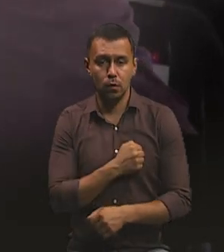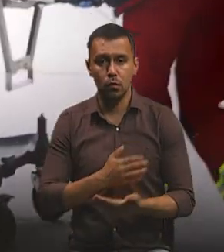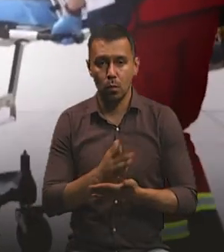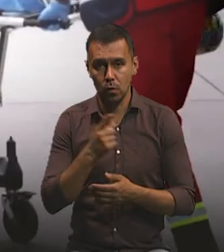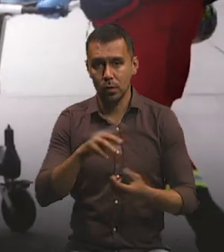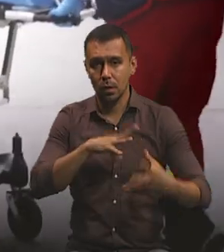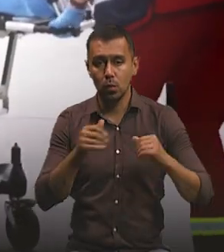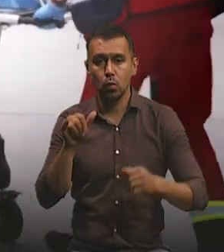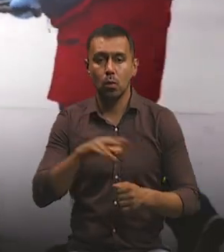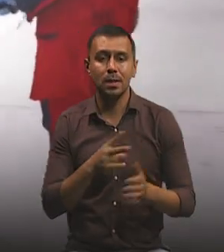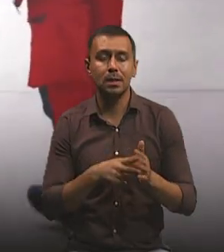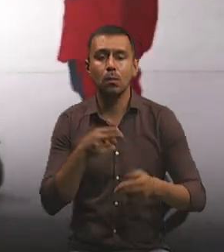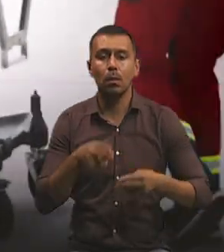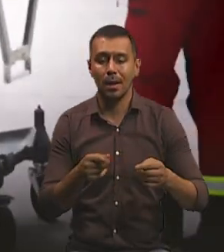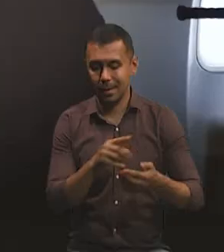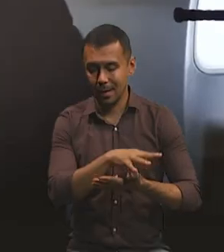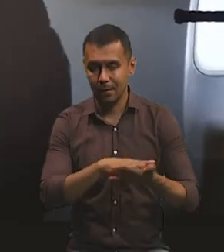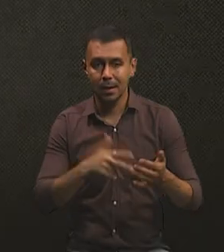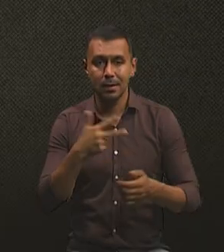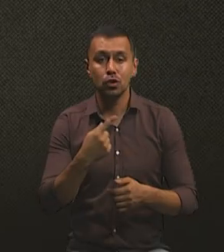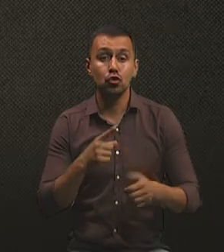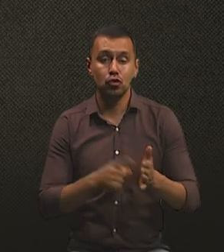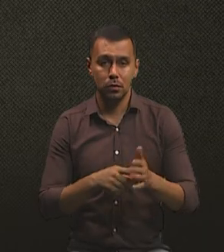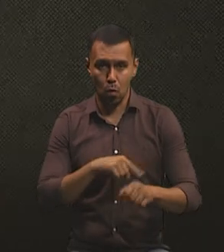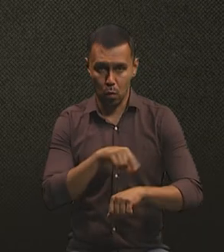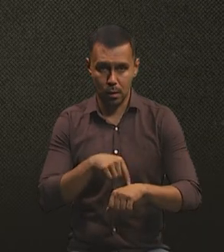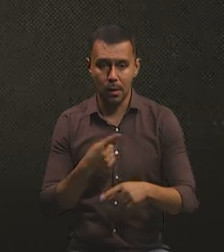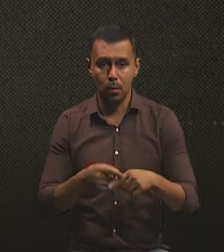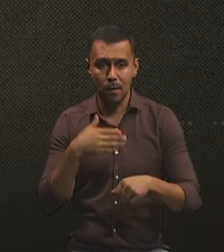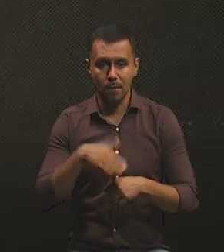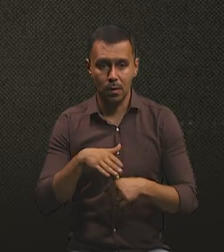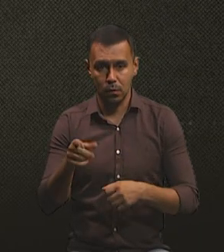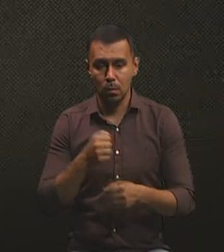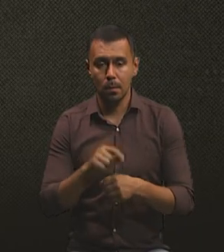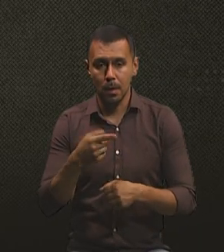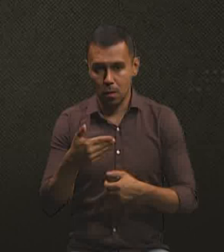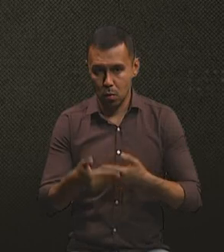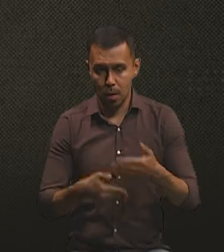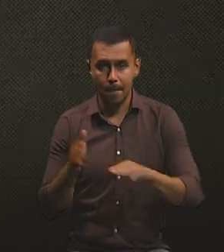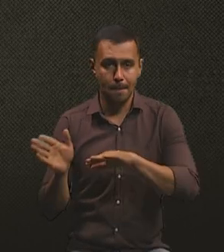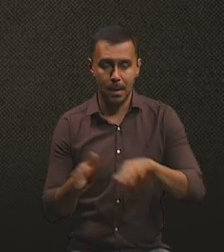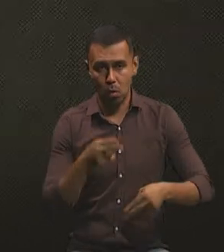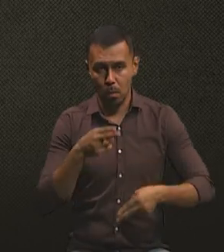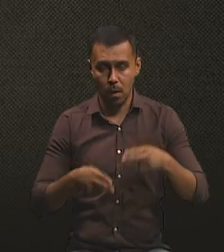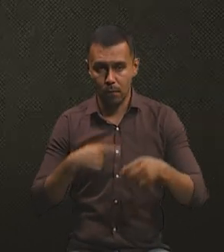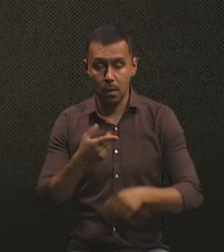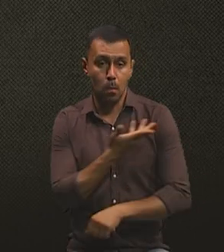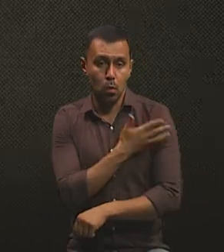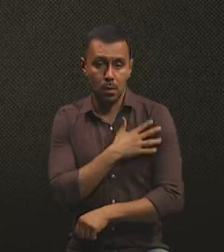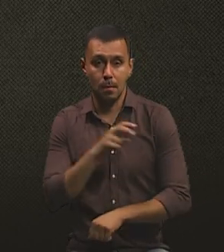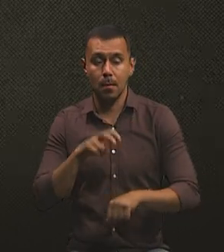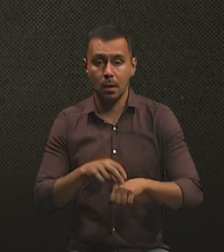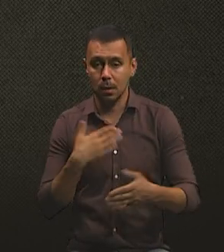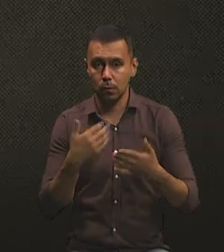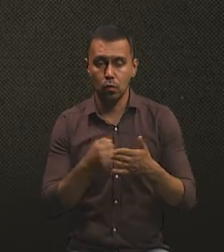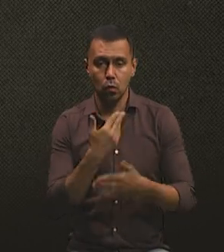нього було 7 операцій, які тривали 36 годин. На цьому відео Микола робить перші кроки після операції. Каже, польські медики